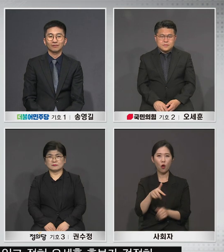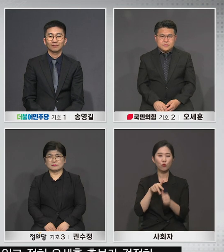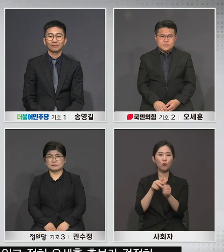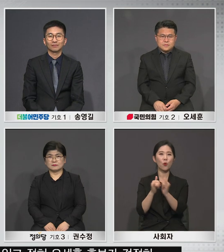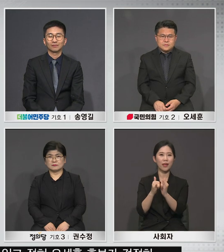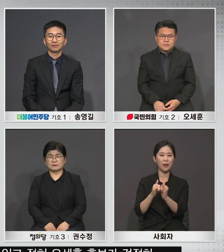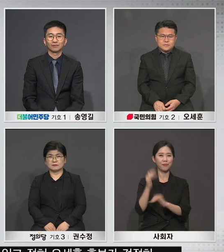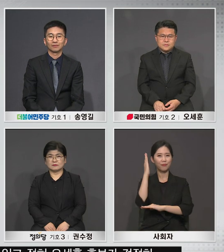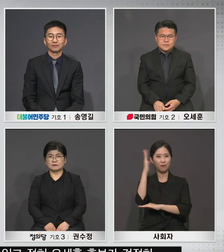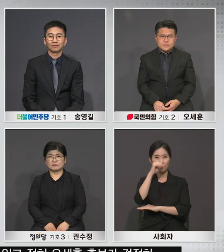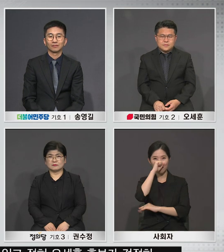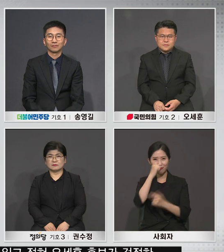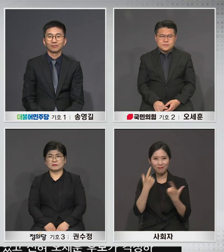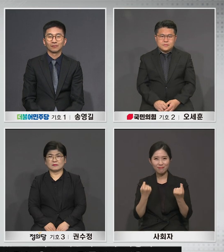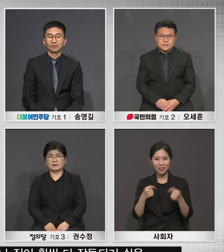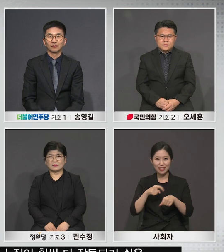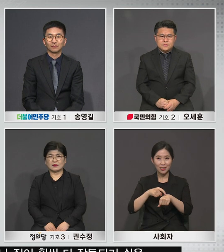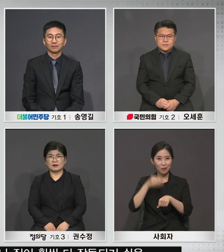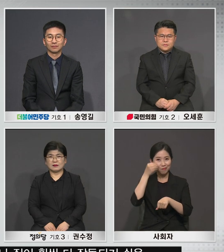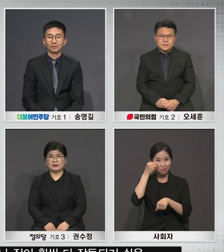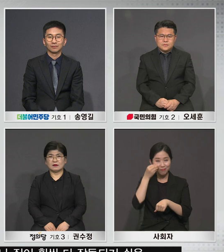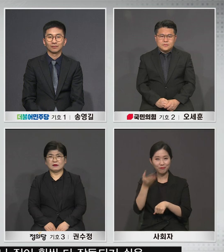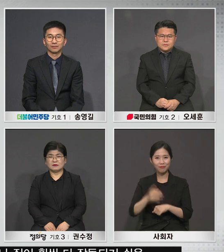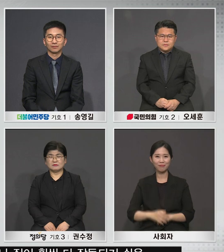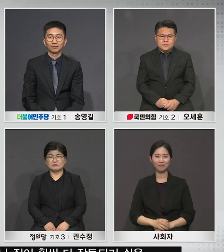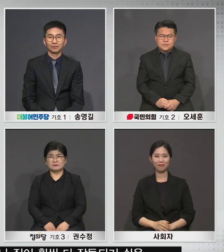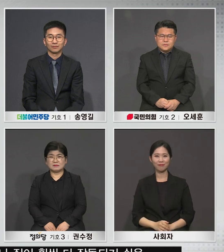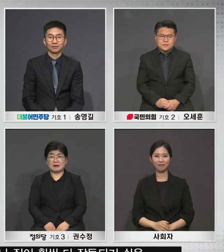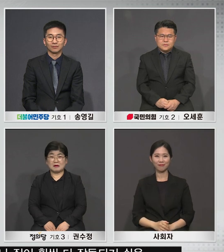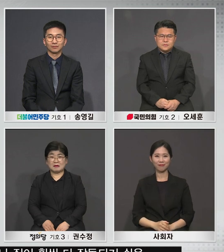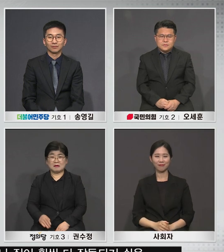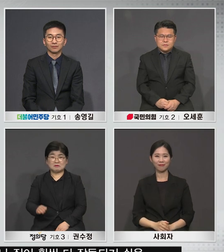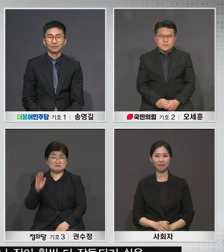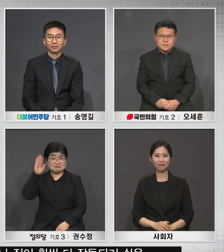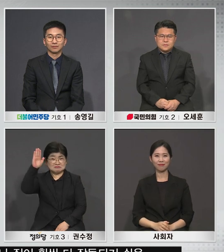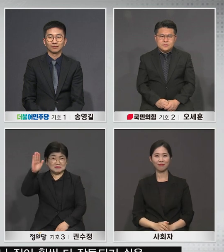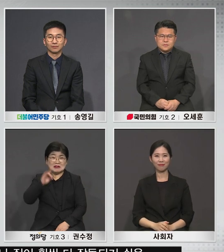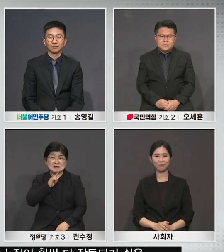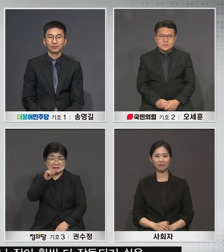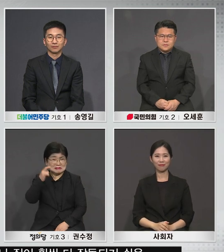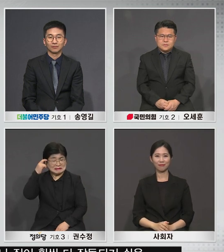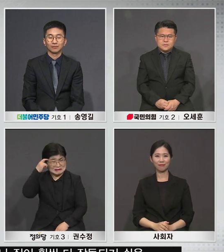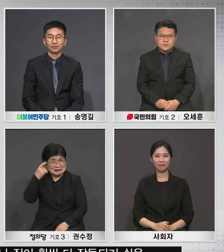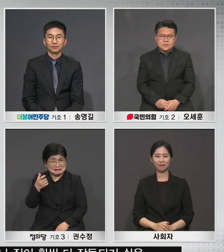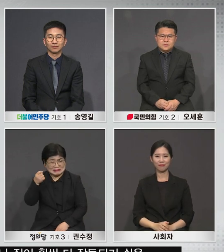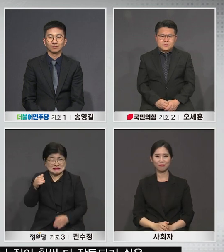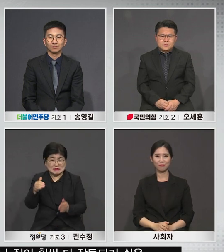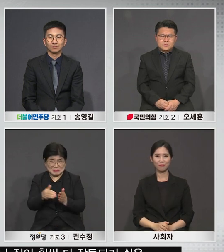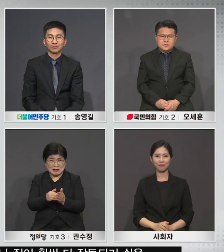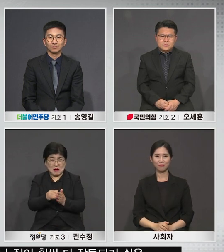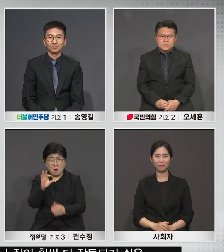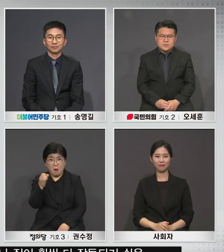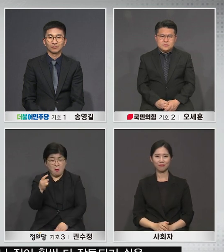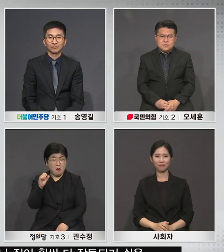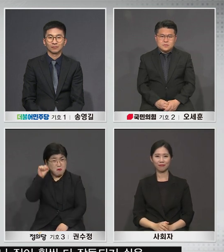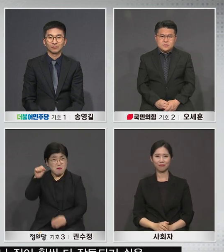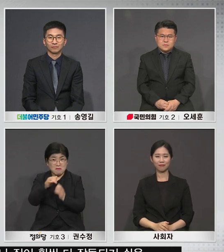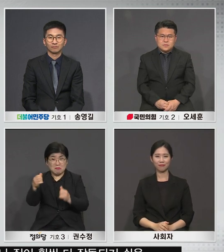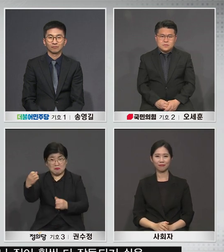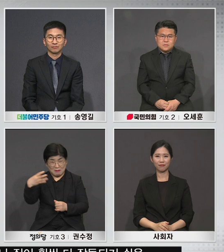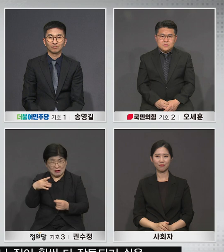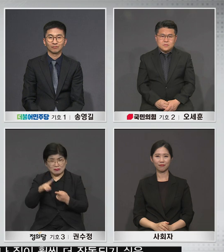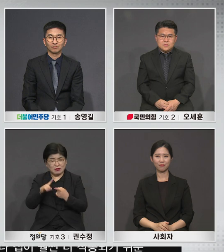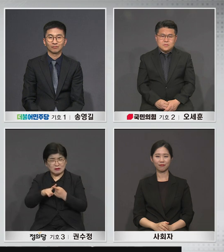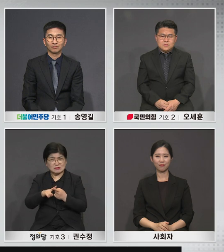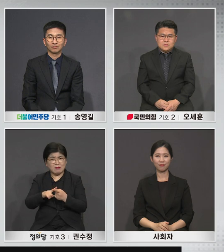남으셔서요. 네, 발언권을 신청하려고 했는데요. 누구나 집과 관련해서 지금 오세훈 후보께서 말씀 주셨던 것 같은 문제의식을